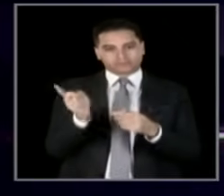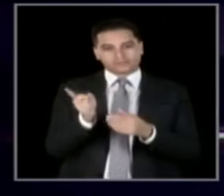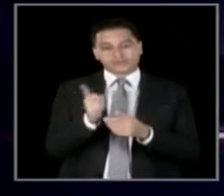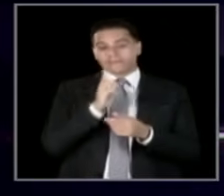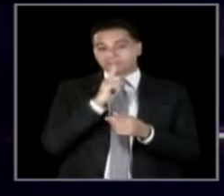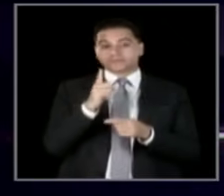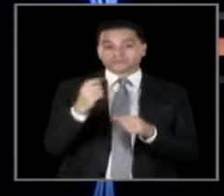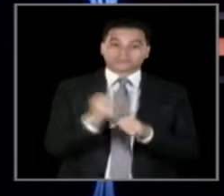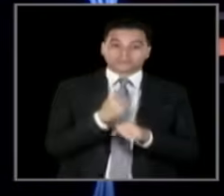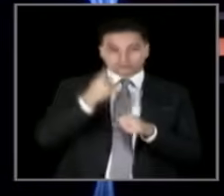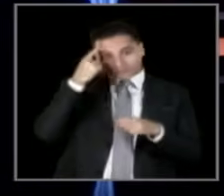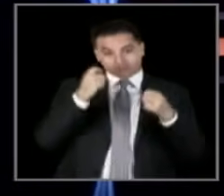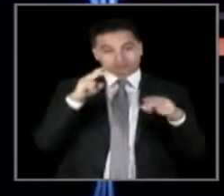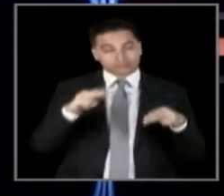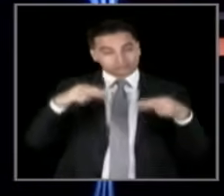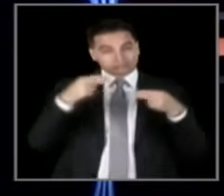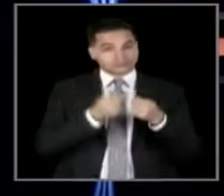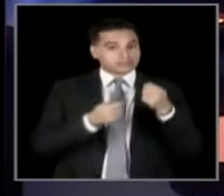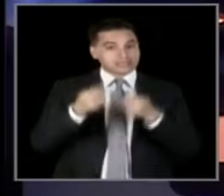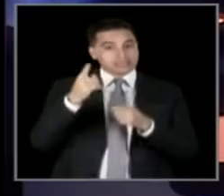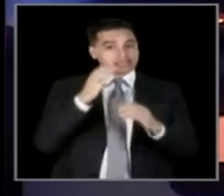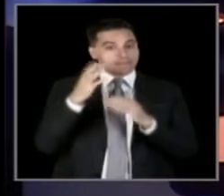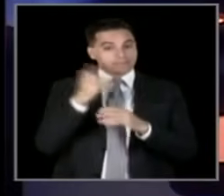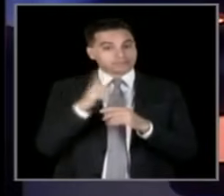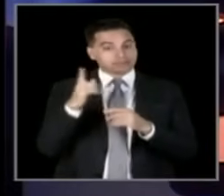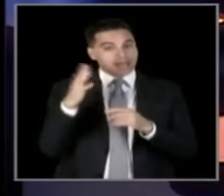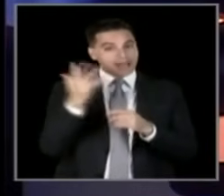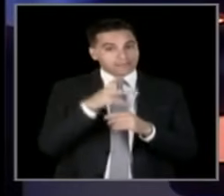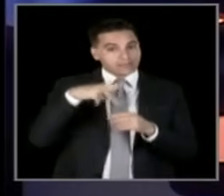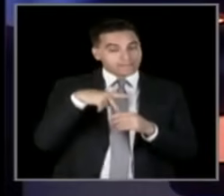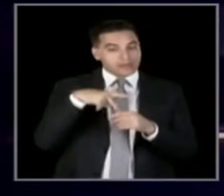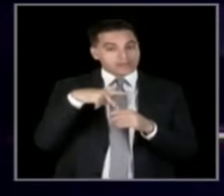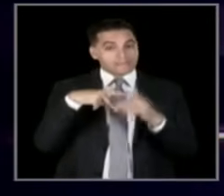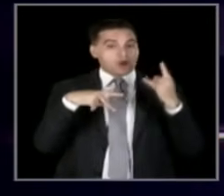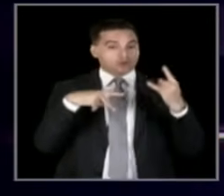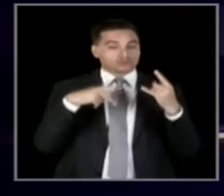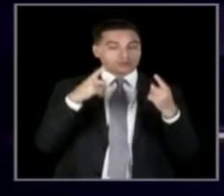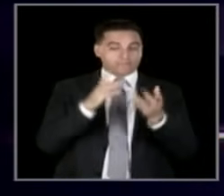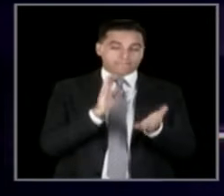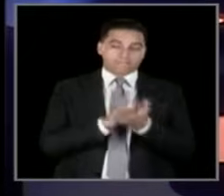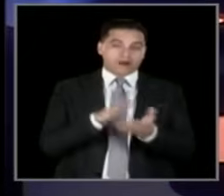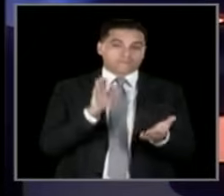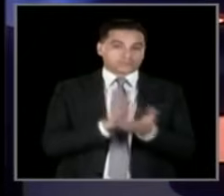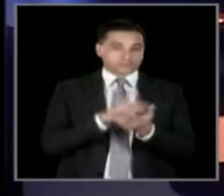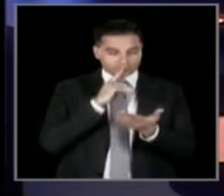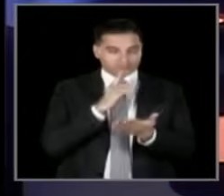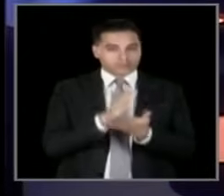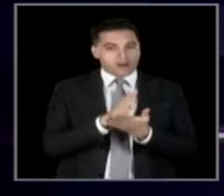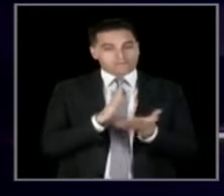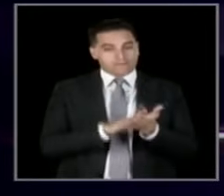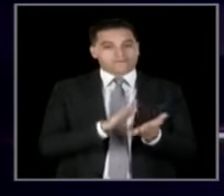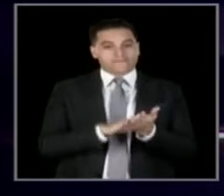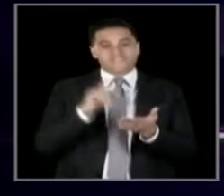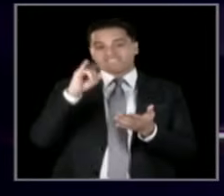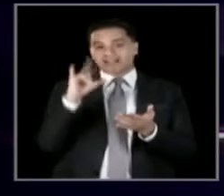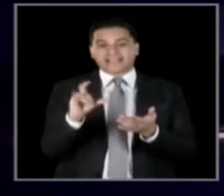وانت تألقتي في تحت الضغط. كم إجابة صح؟ 8 من 10. برافو عليكي بصراحة، برافو عليكي.